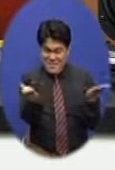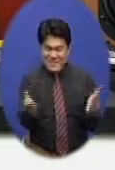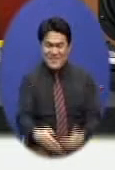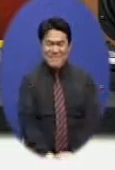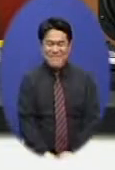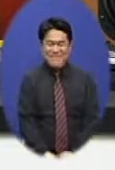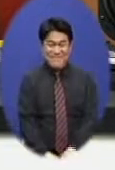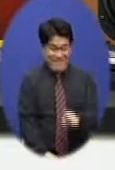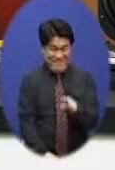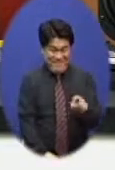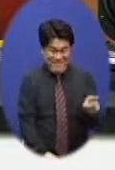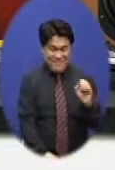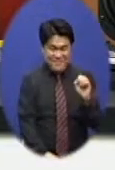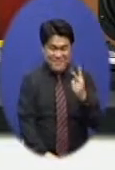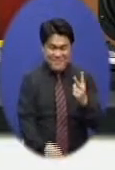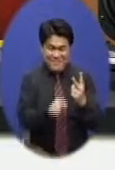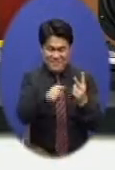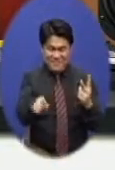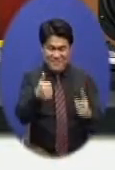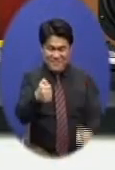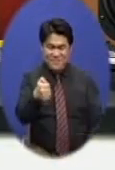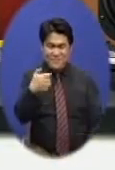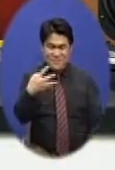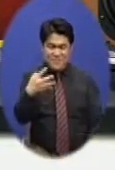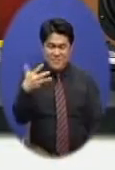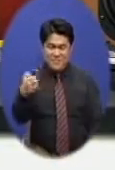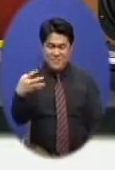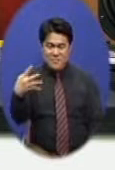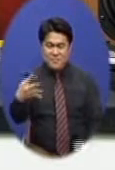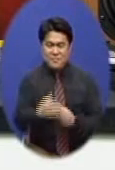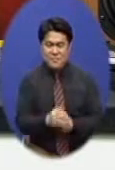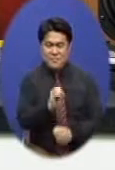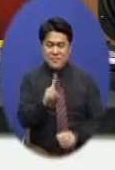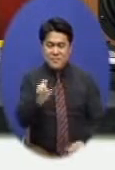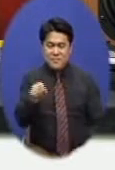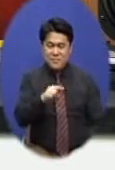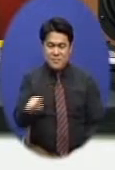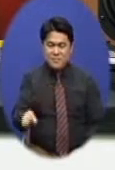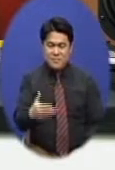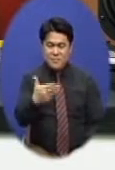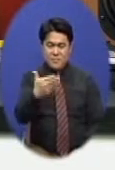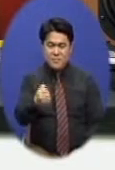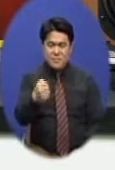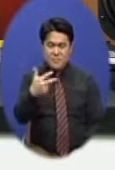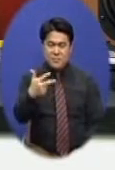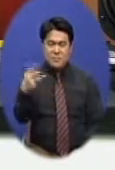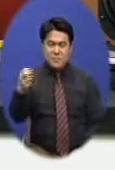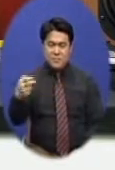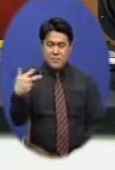받으실 분이죠. 네, 네. 세 분. 01로 시작됩니다. 5484님 축하드리고. 네, 010-9736님